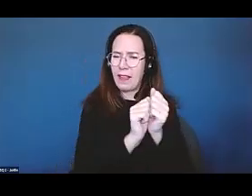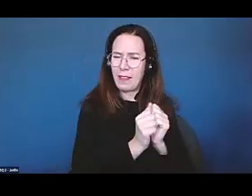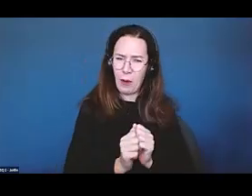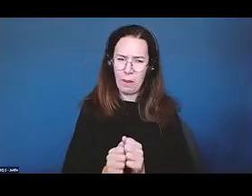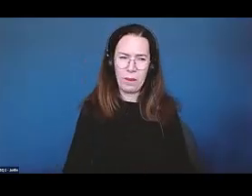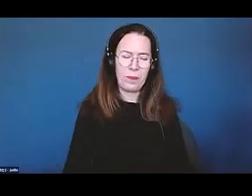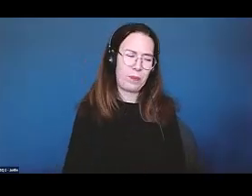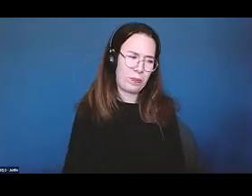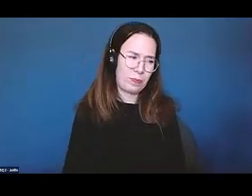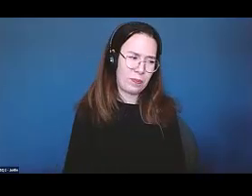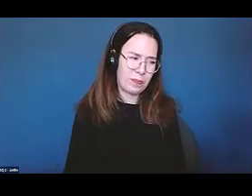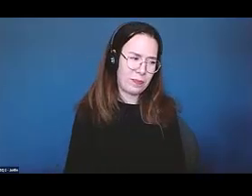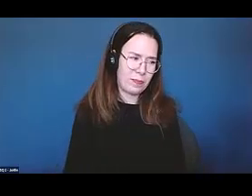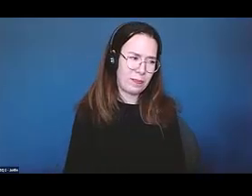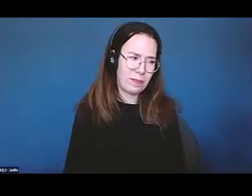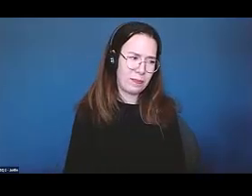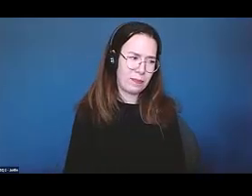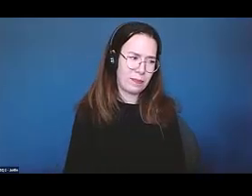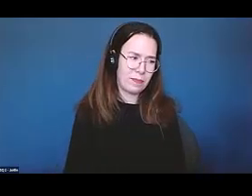personnes que nous traitons.